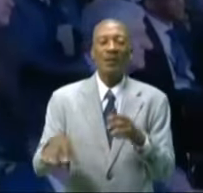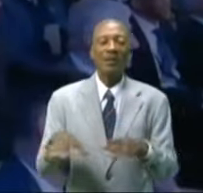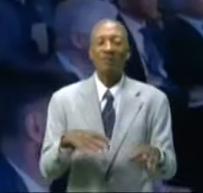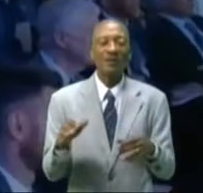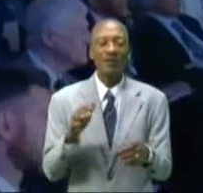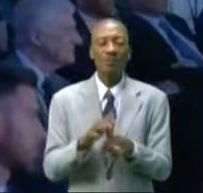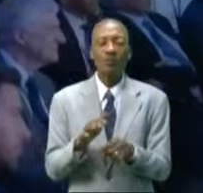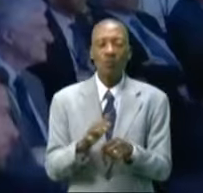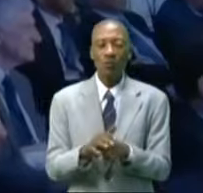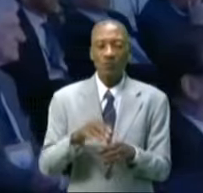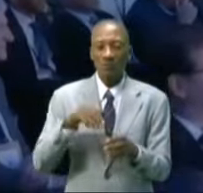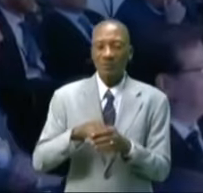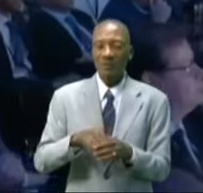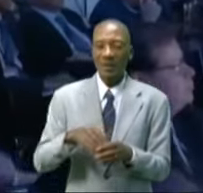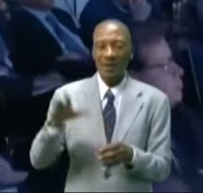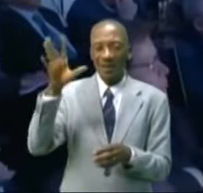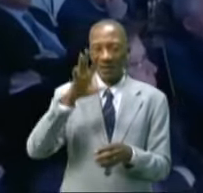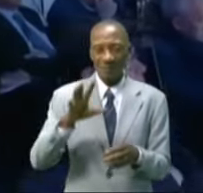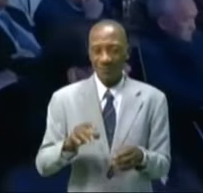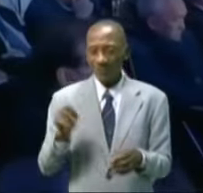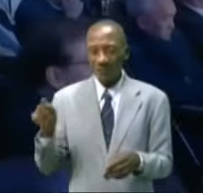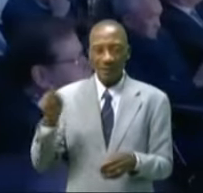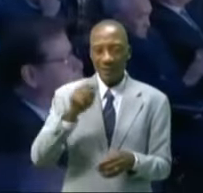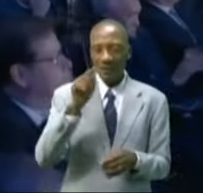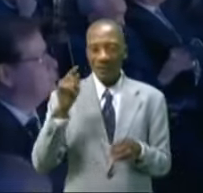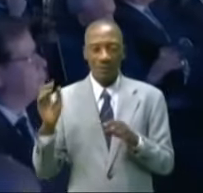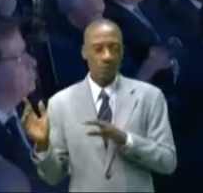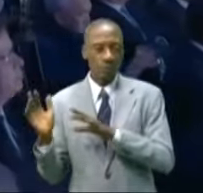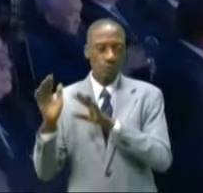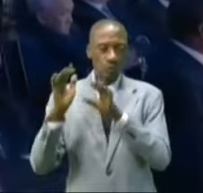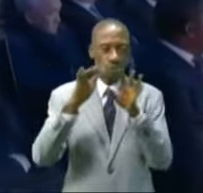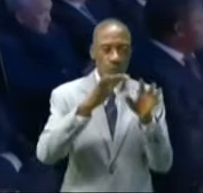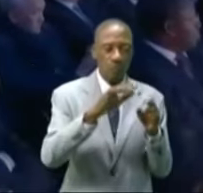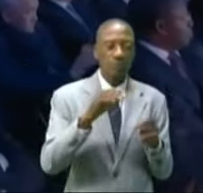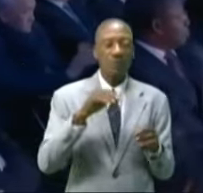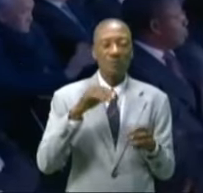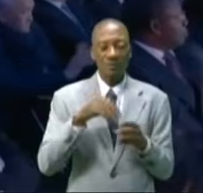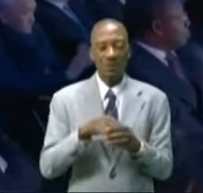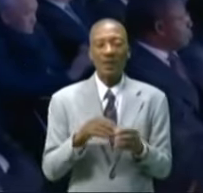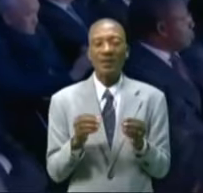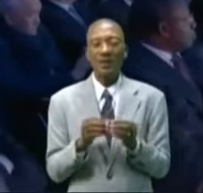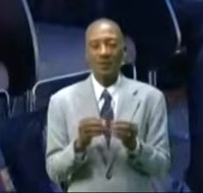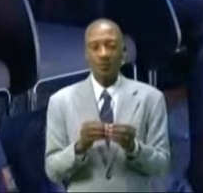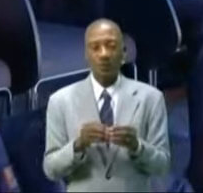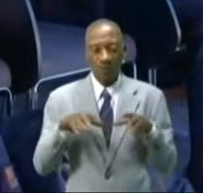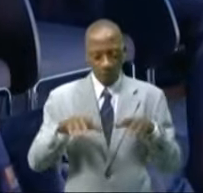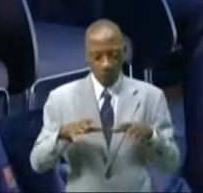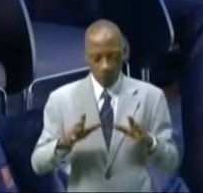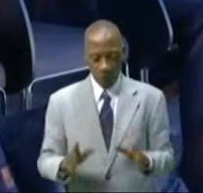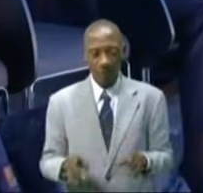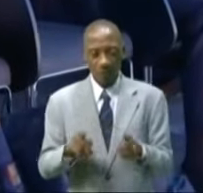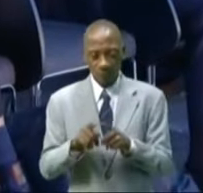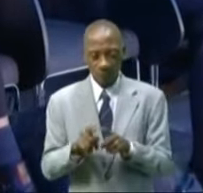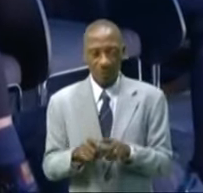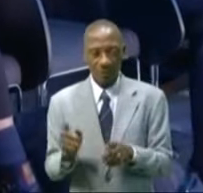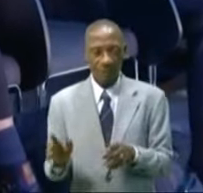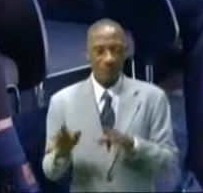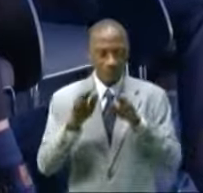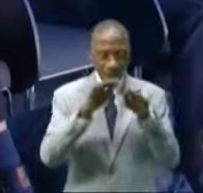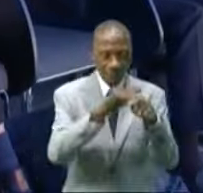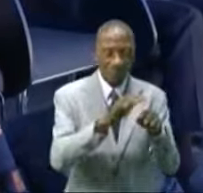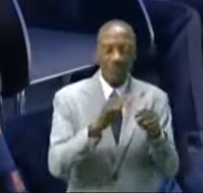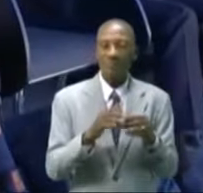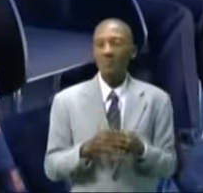pays africains étaient présents. Ce forum sur les investissements en Afrique a donné lieu dès l'ouverture à un débat de fond sur